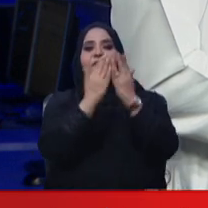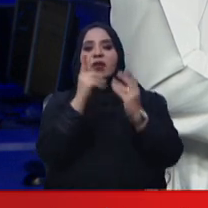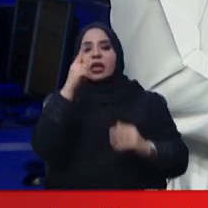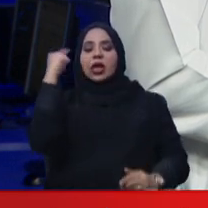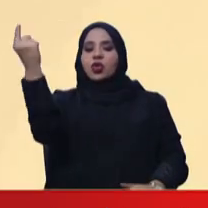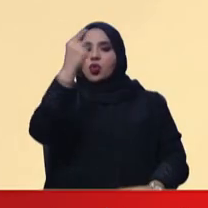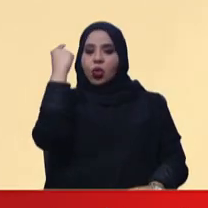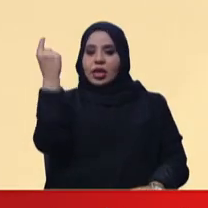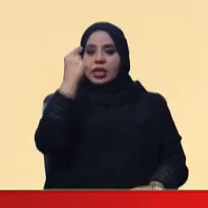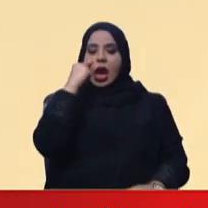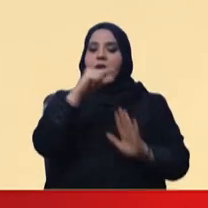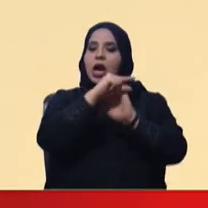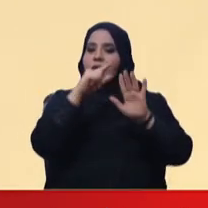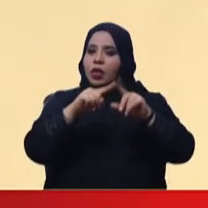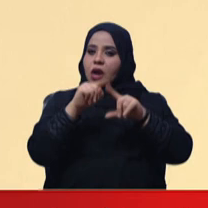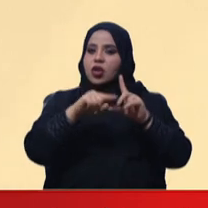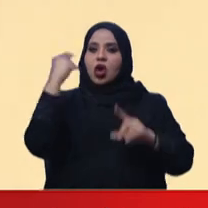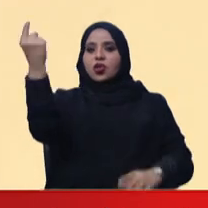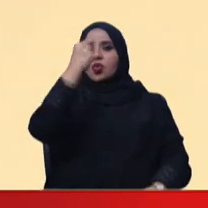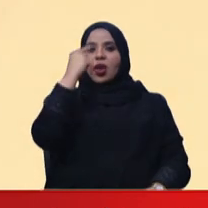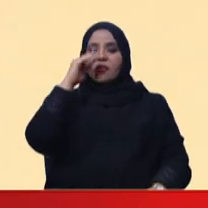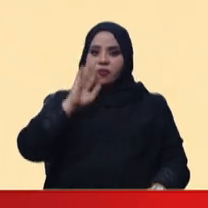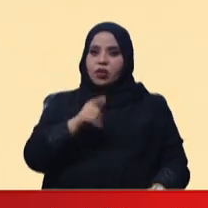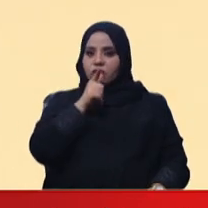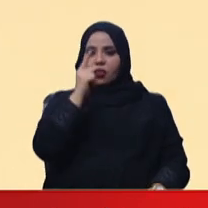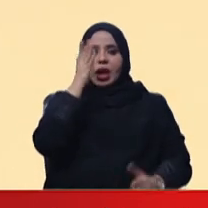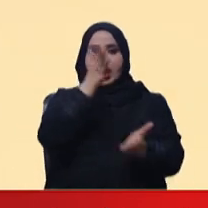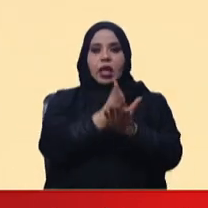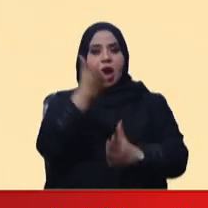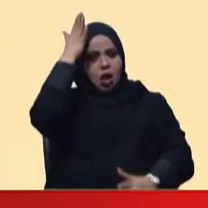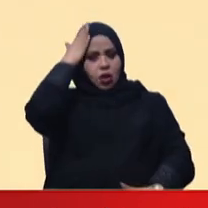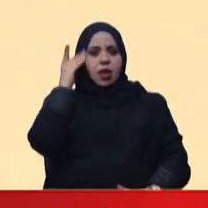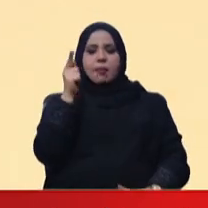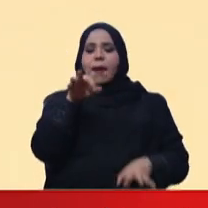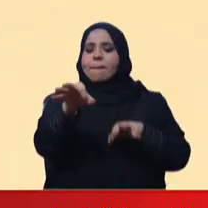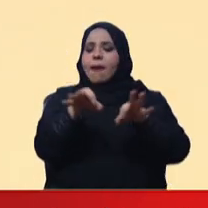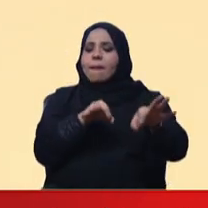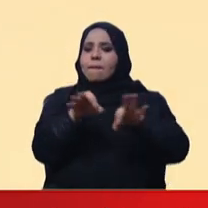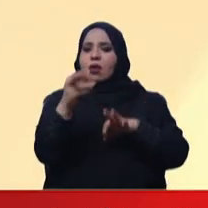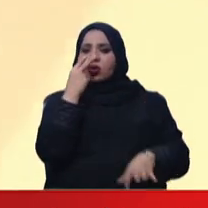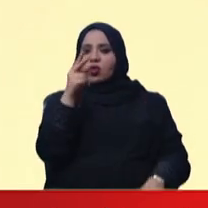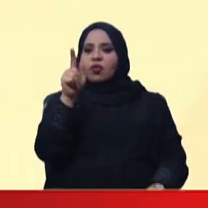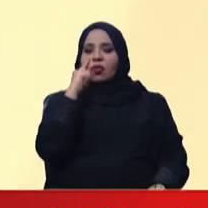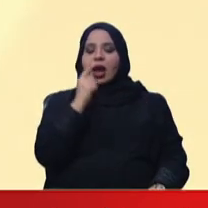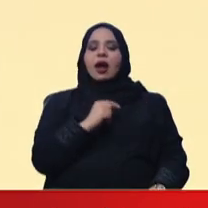الدولية، تعاملها الحصيف والحكيم مع هذه